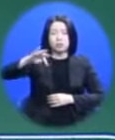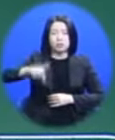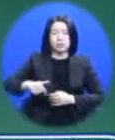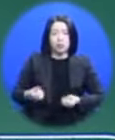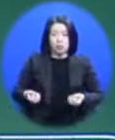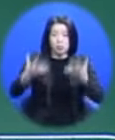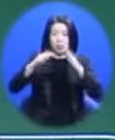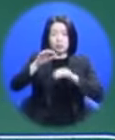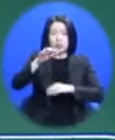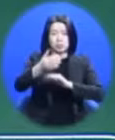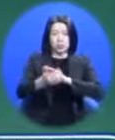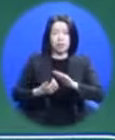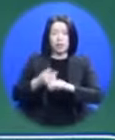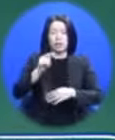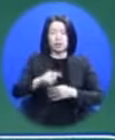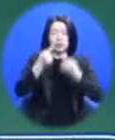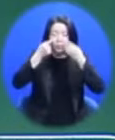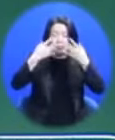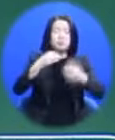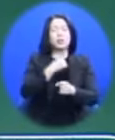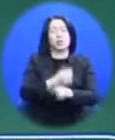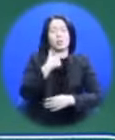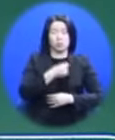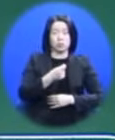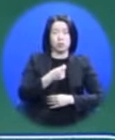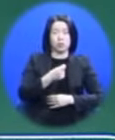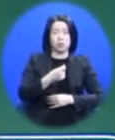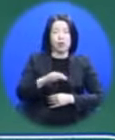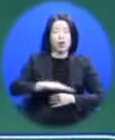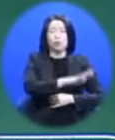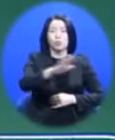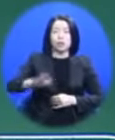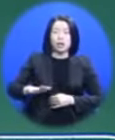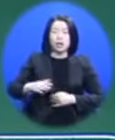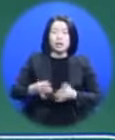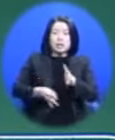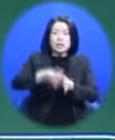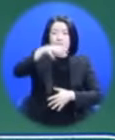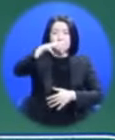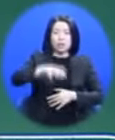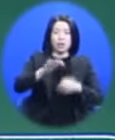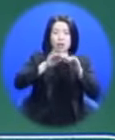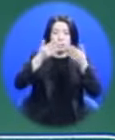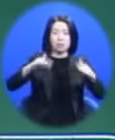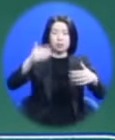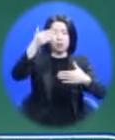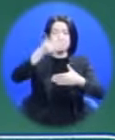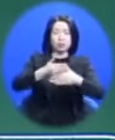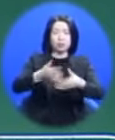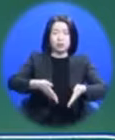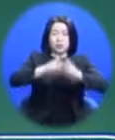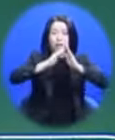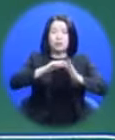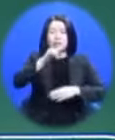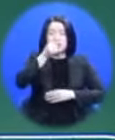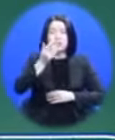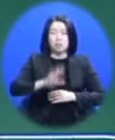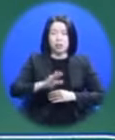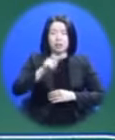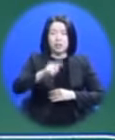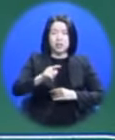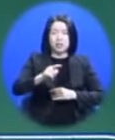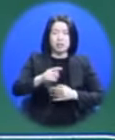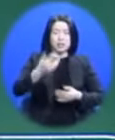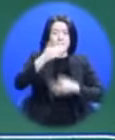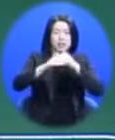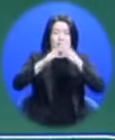앞두고 이것을 분명히 하고 싶었던 겁니다. 우리가 예루살렘 성벽은 재건했지만 이 성벽은 다시